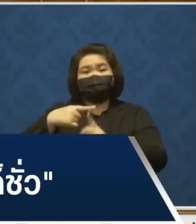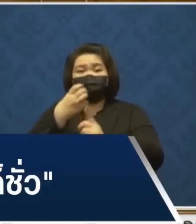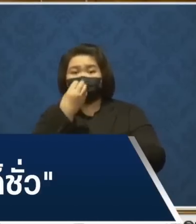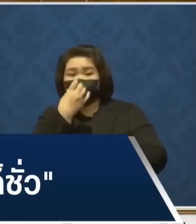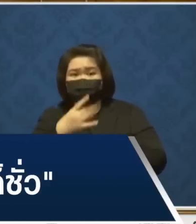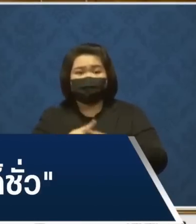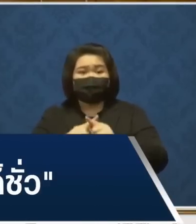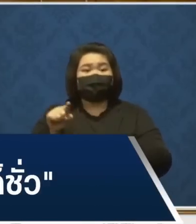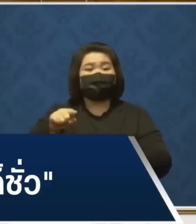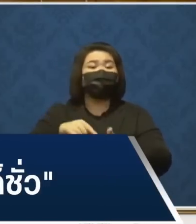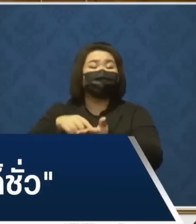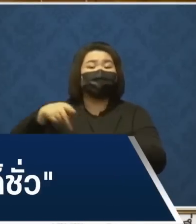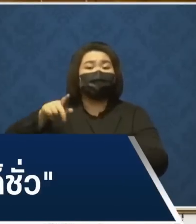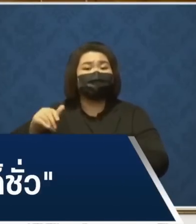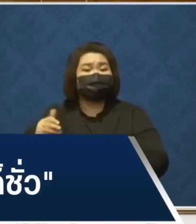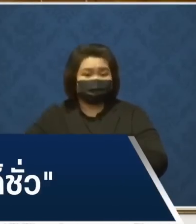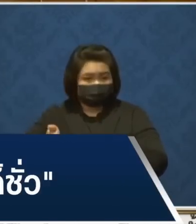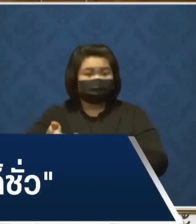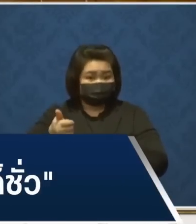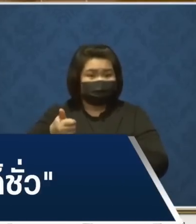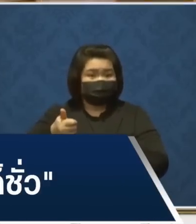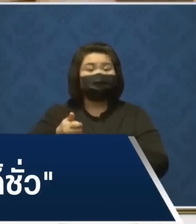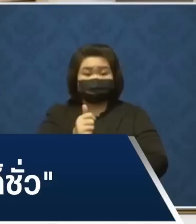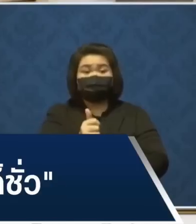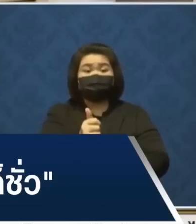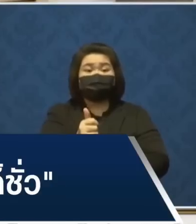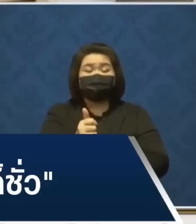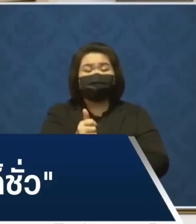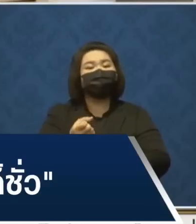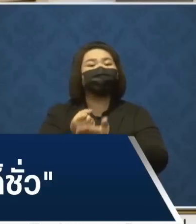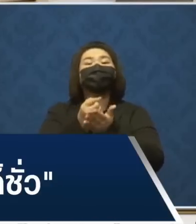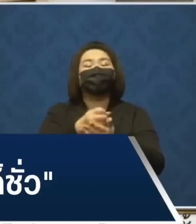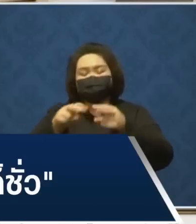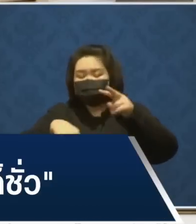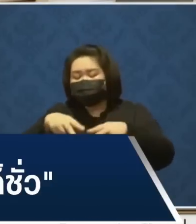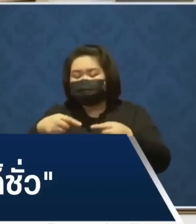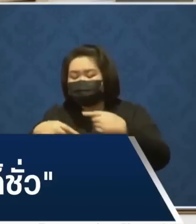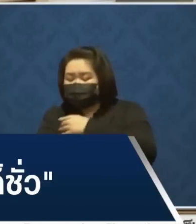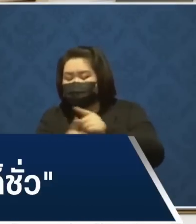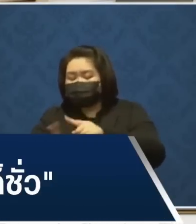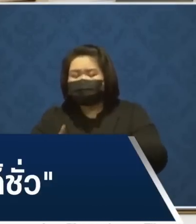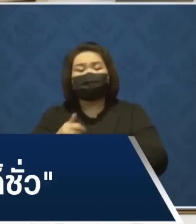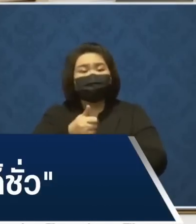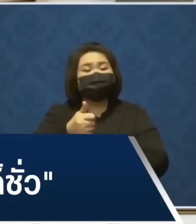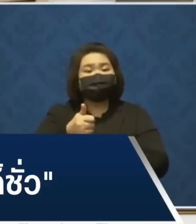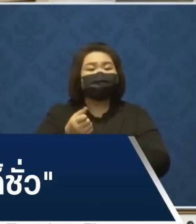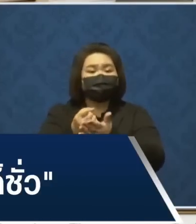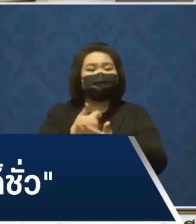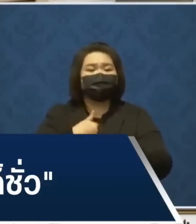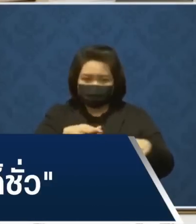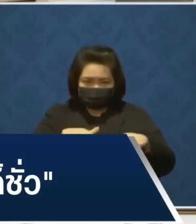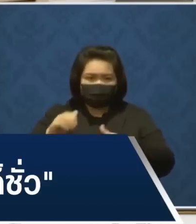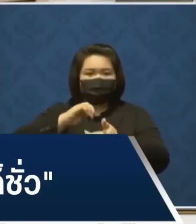ส่นทานจะส่ประประชอไม่มีปัญหาเลยครับดีครับจะได้ช่วยกนตัวสอบการทุจริไม่วาที่ไหนก็ตามผมพร้มให้